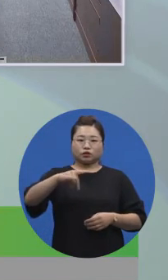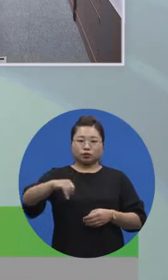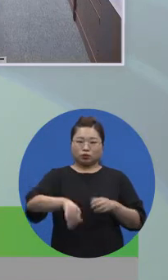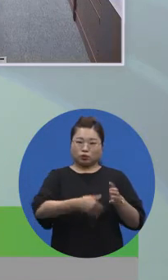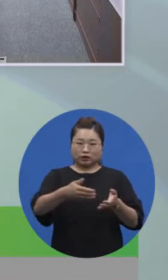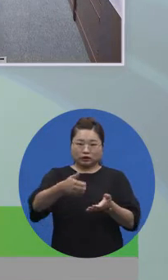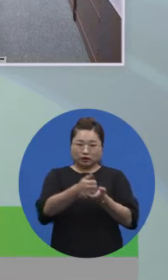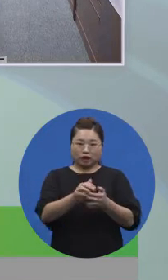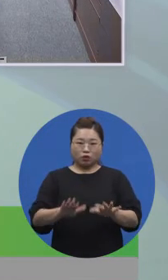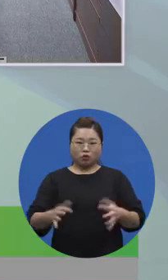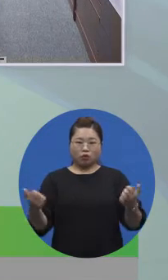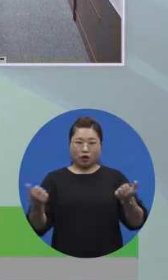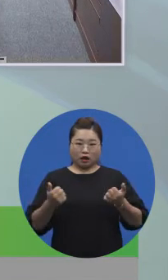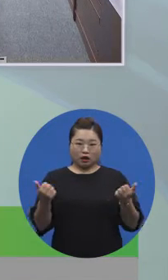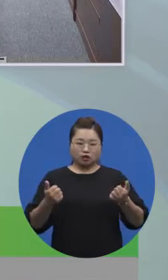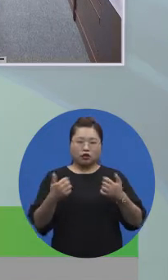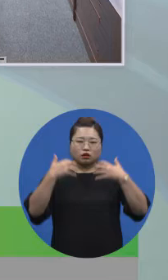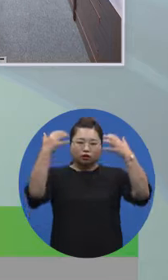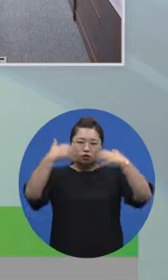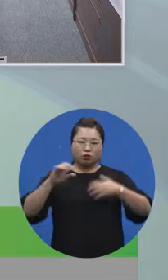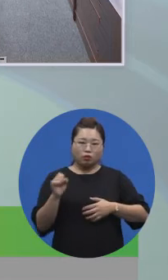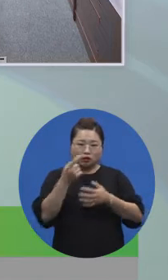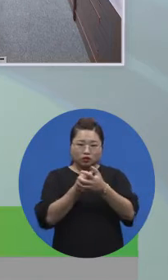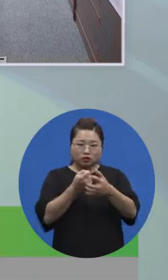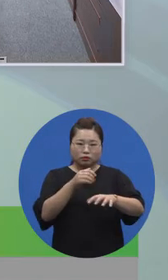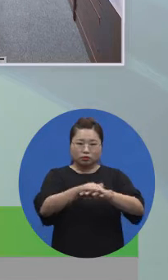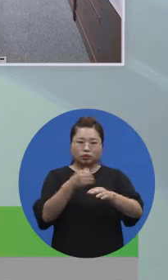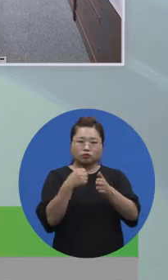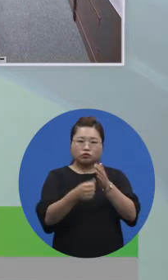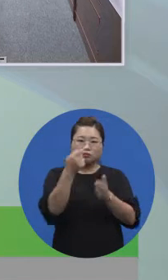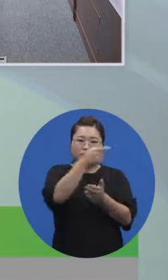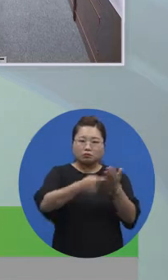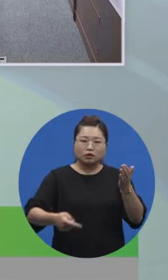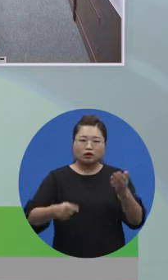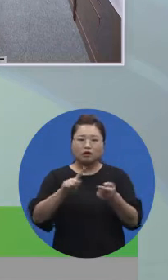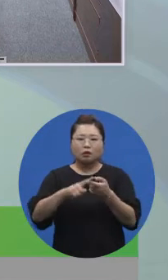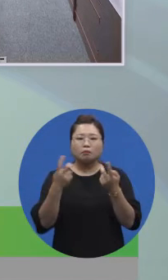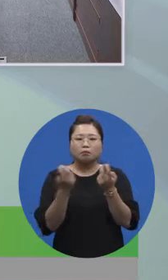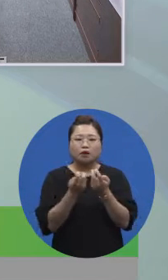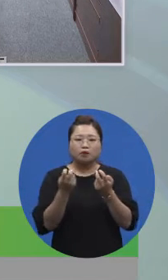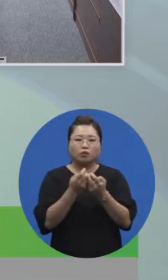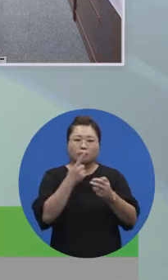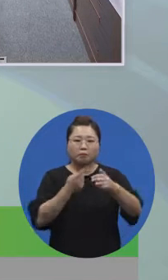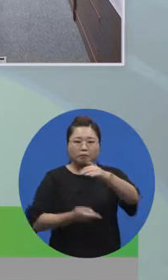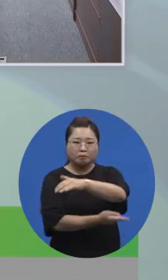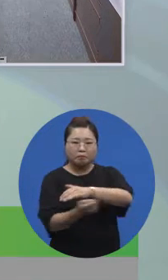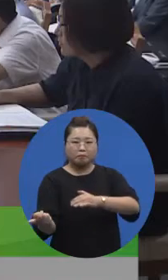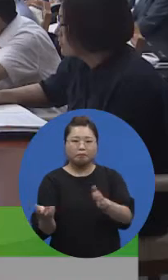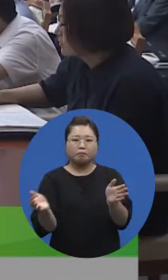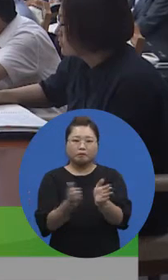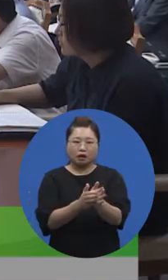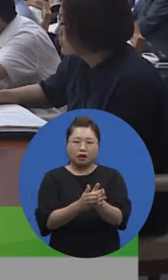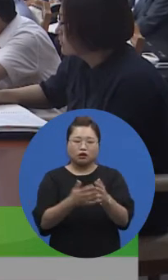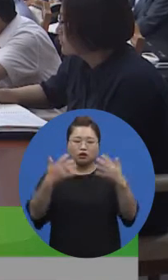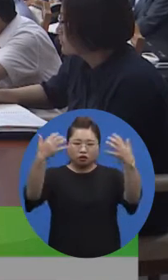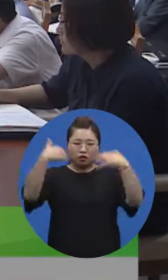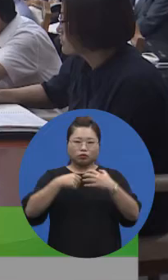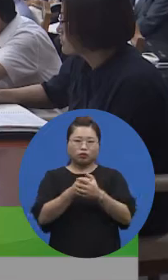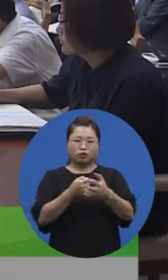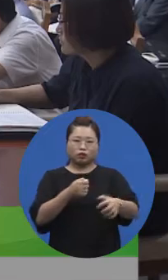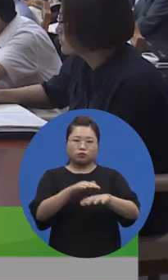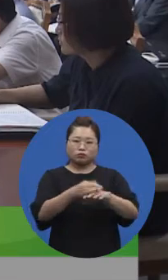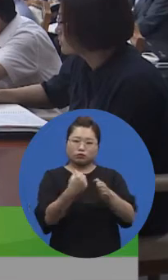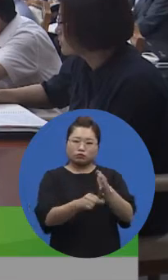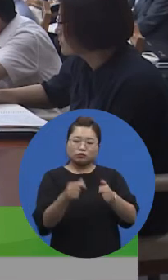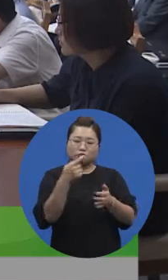이시종 지사는 확대간부회의에서 폭염으로 인한 농작물 피해에 대한 대책 마련을 주문했습니다. 이 지사는